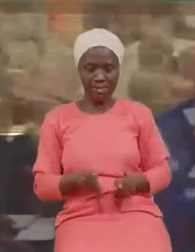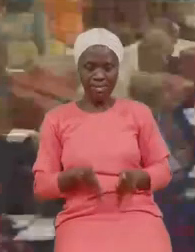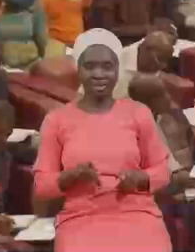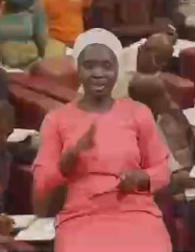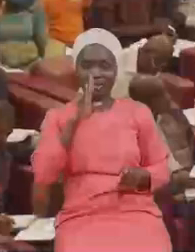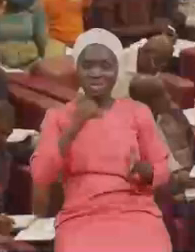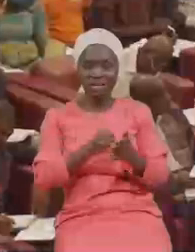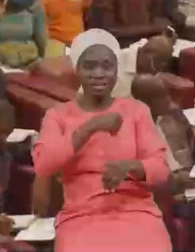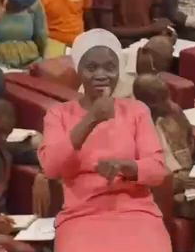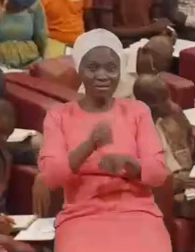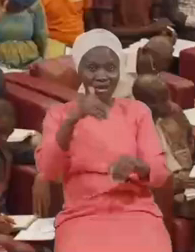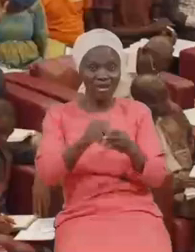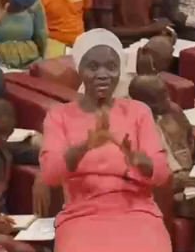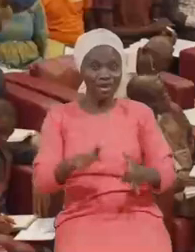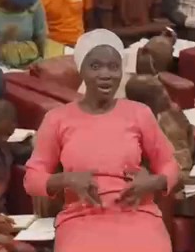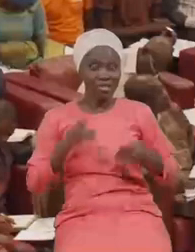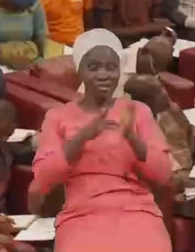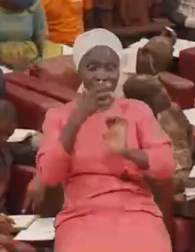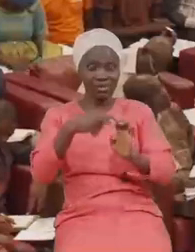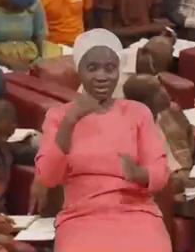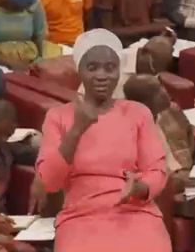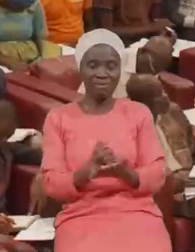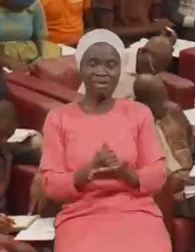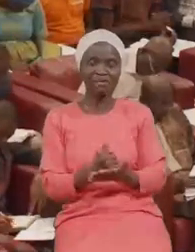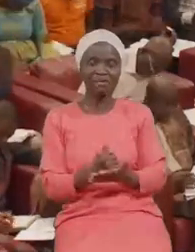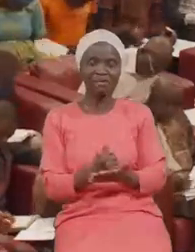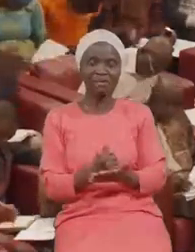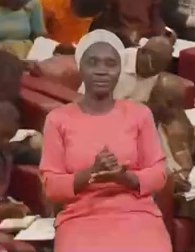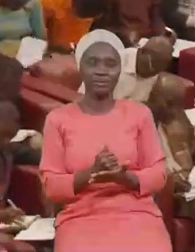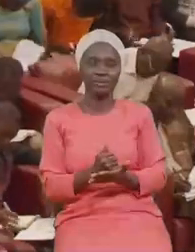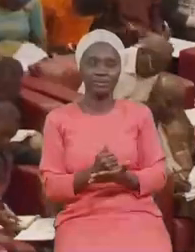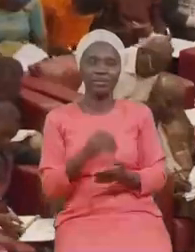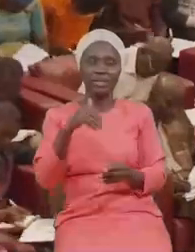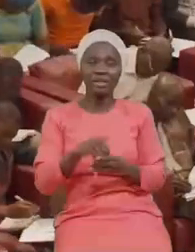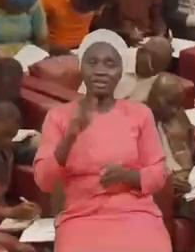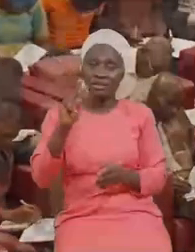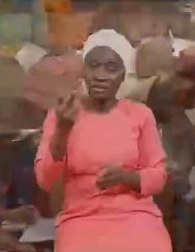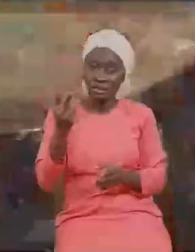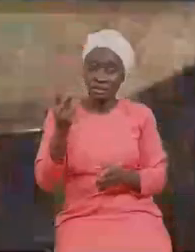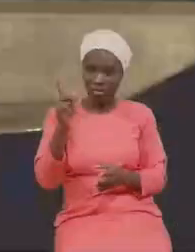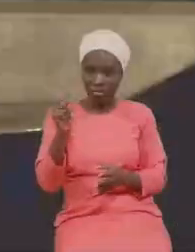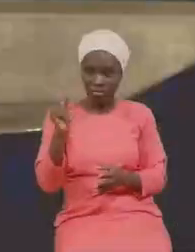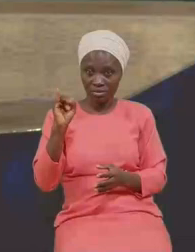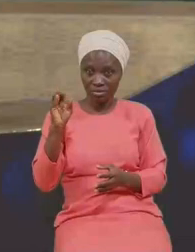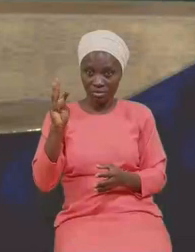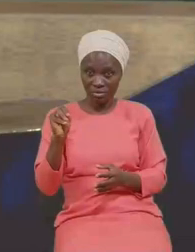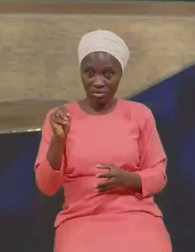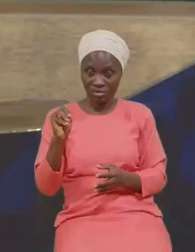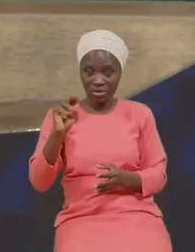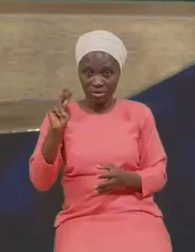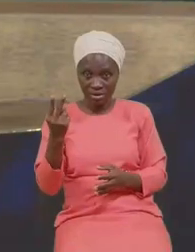que cela soit confirmé dans ta vie au nom de Jésus-Christ deuxième Timothée